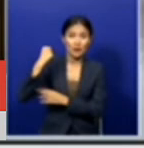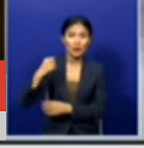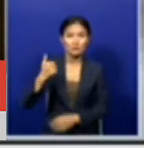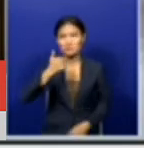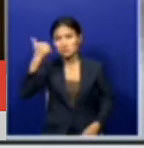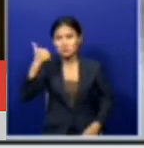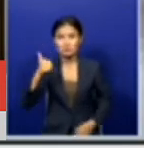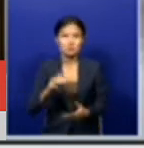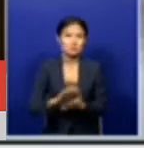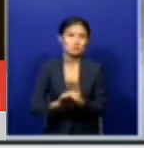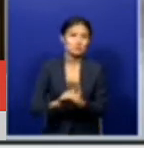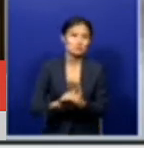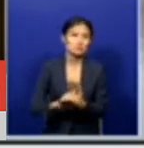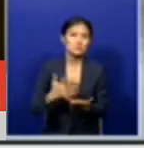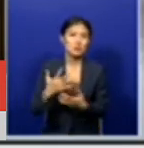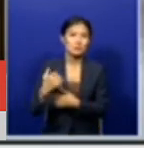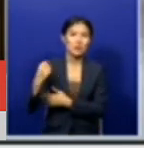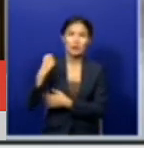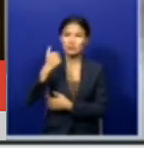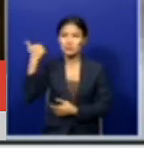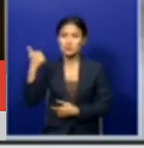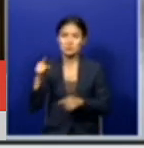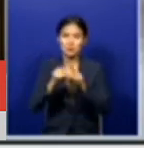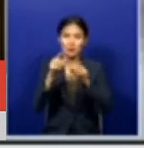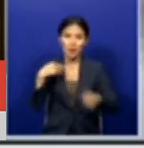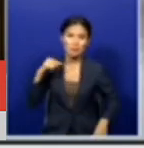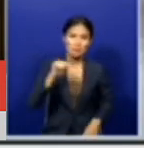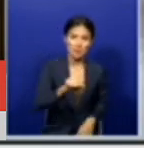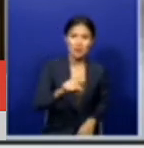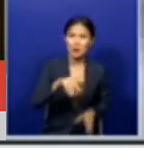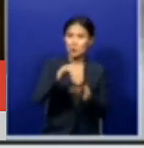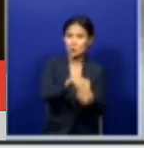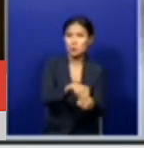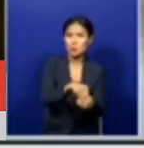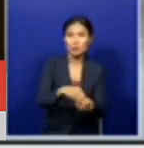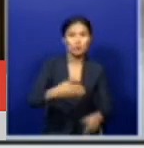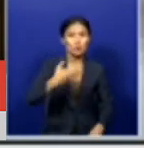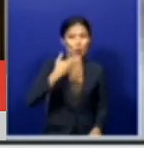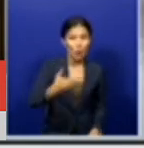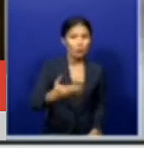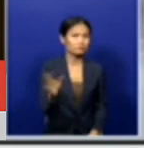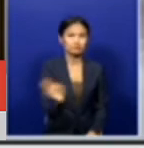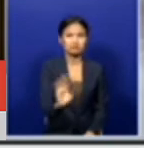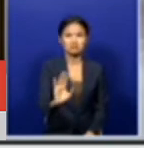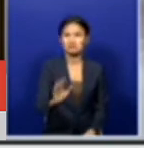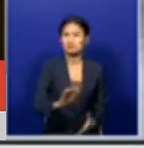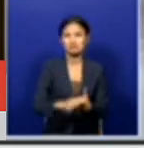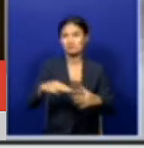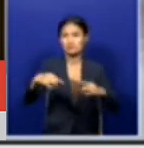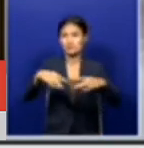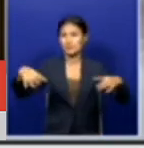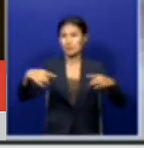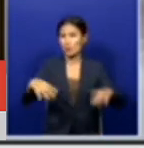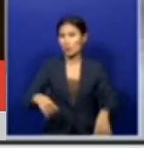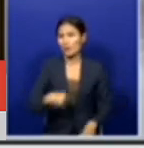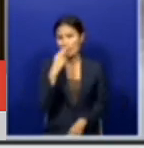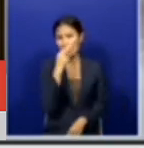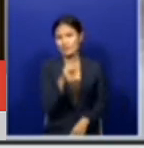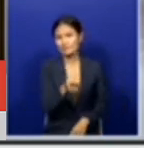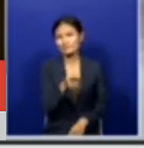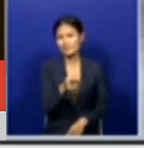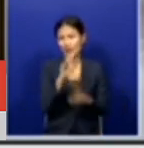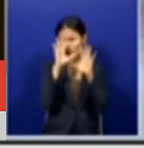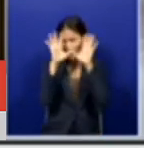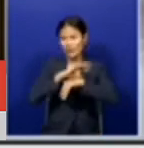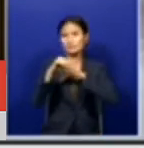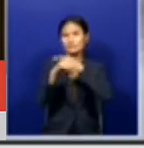ครอบงำท้องถิ่นในระยะยาวมันผิดหลักการและเป็นช่องทางส่อทุจ